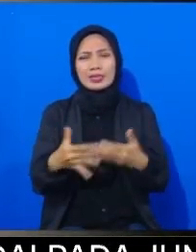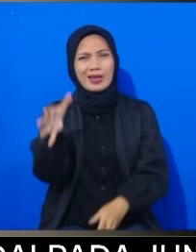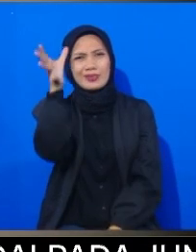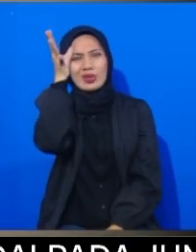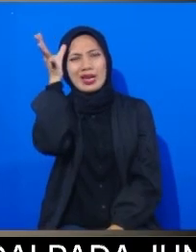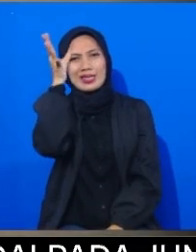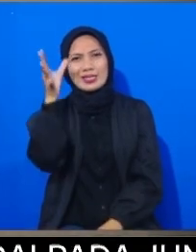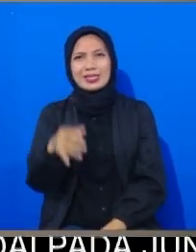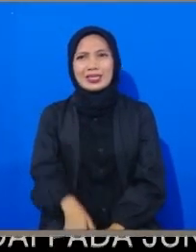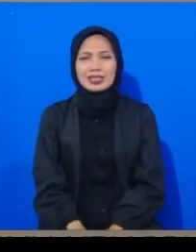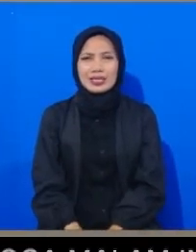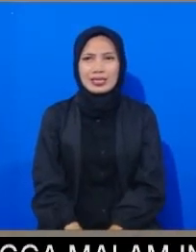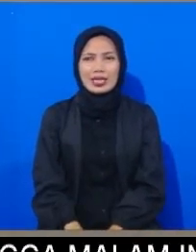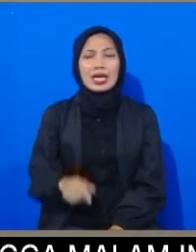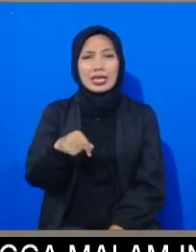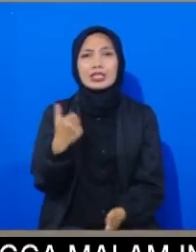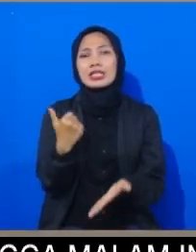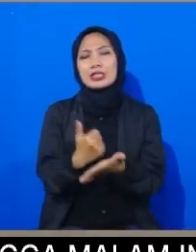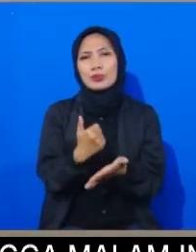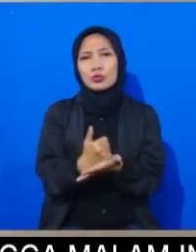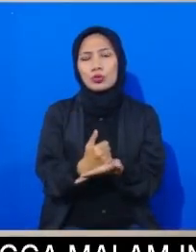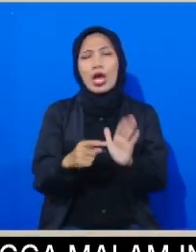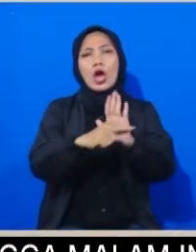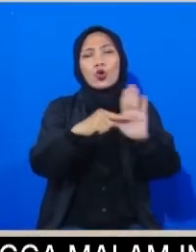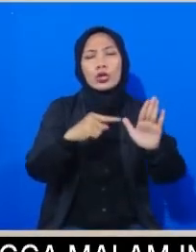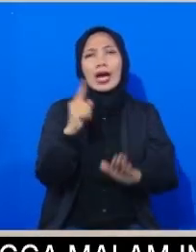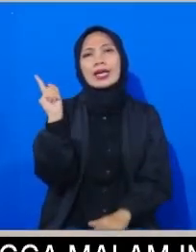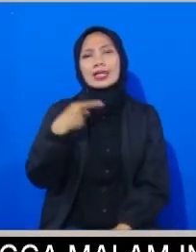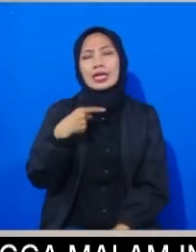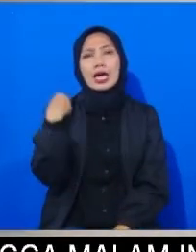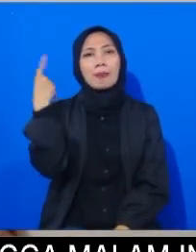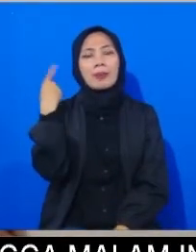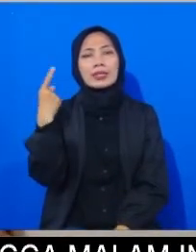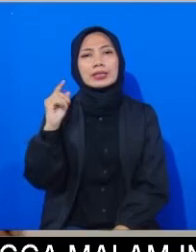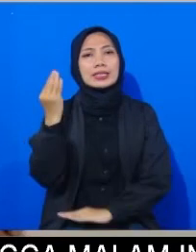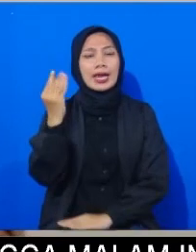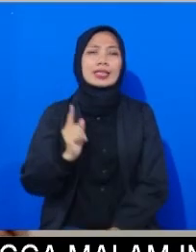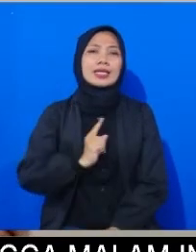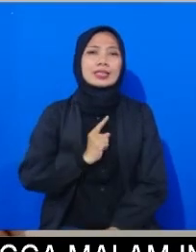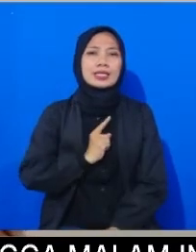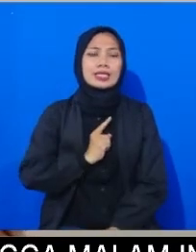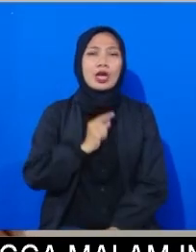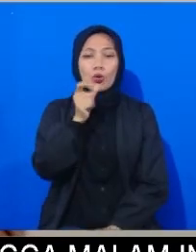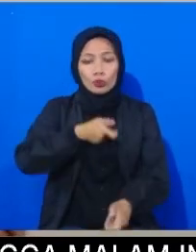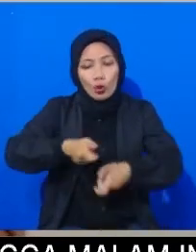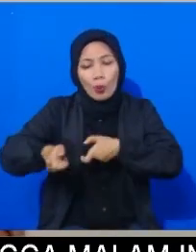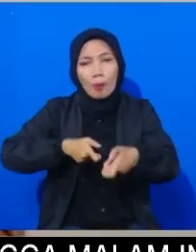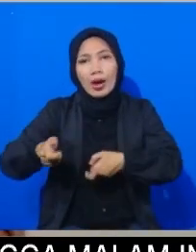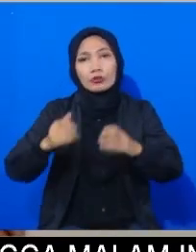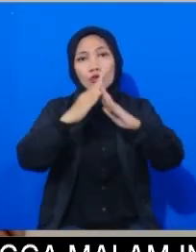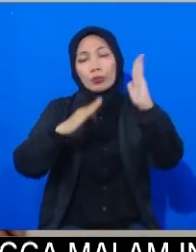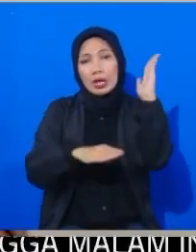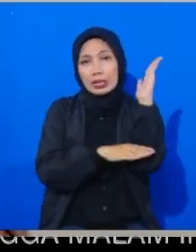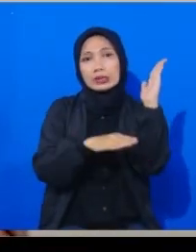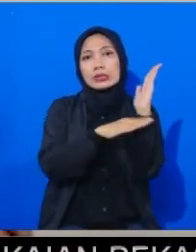memang apa kelemahan dari Pemprov sendiri mas, soal tata laksana atau pengelolaan dari rumah DP rupiah ini yang sejak awal